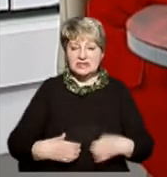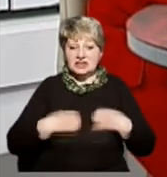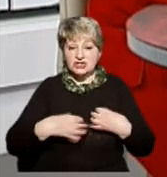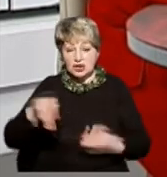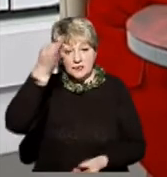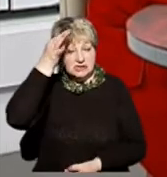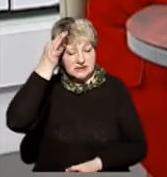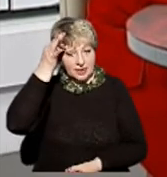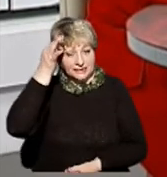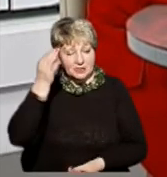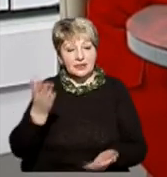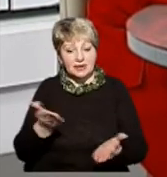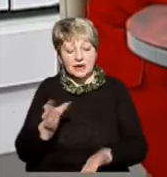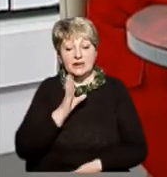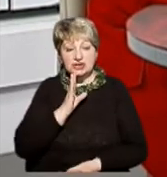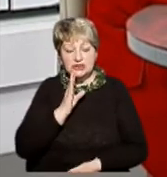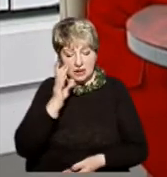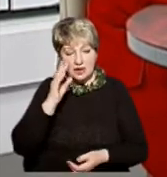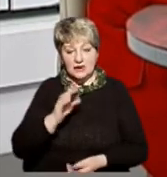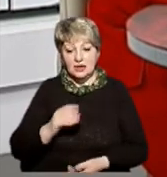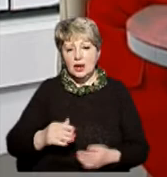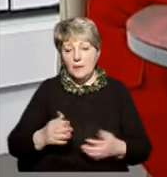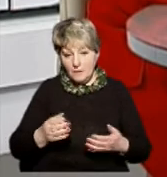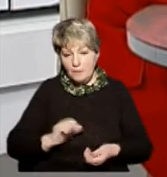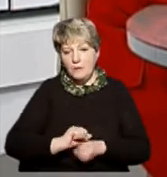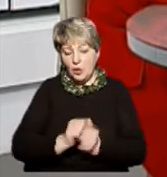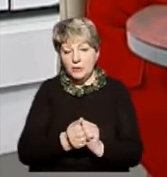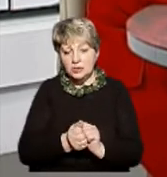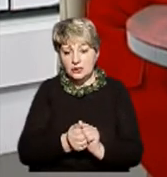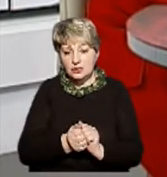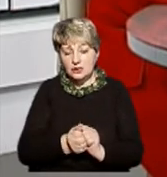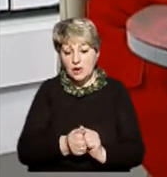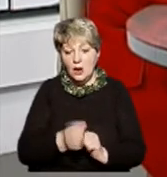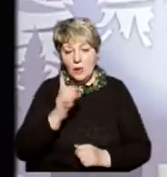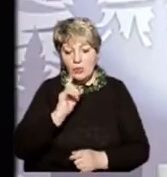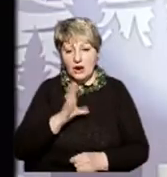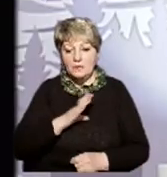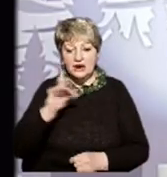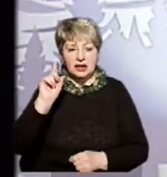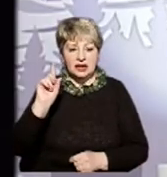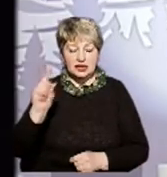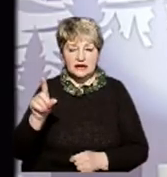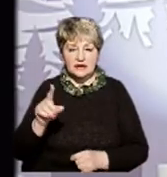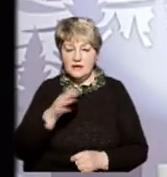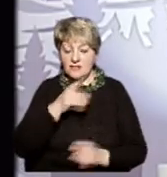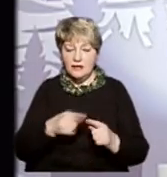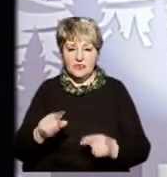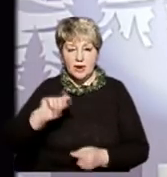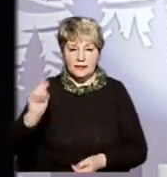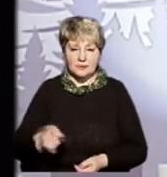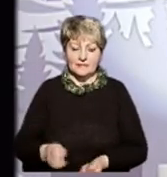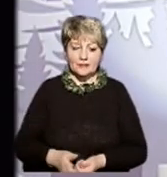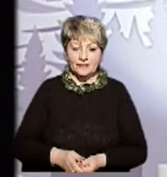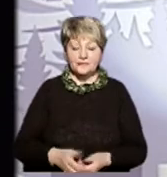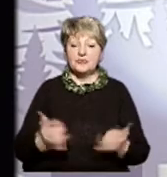згадки, які жінки пам'ятають з моменту того, як вони перебували в окупації. Про особливості роботи зараз. Чи досі